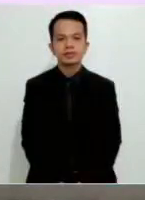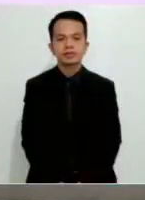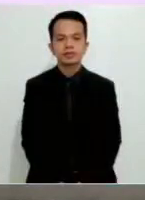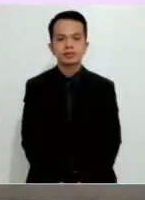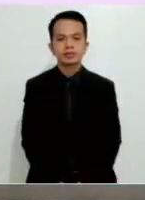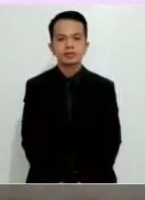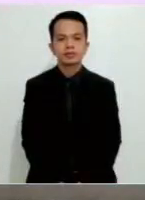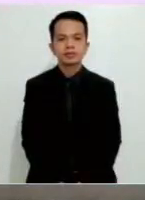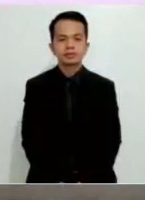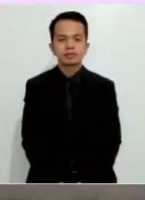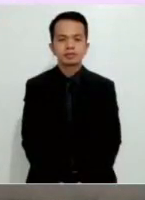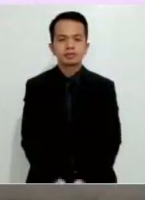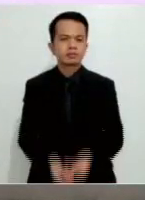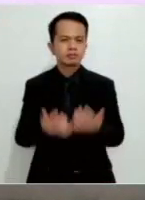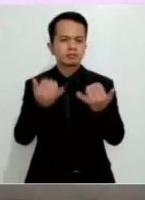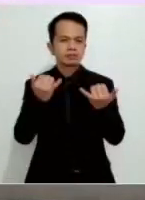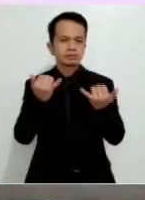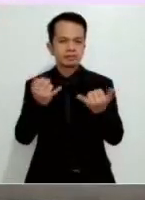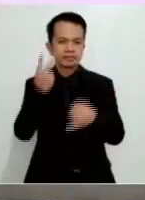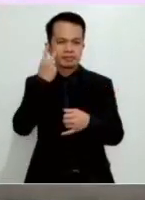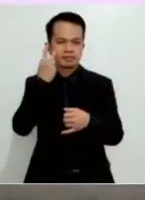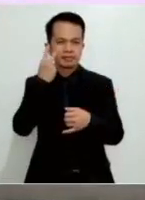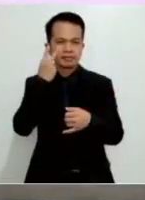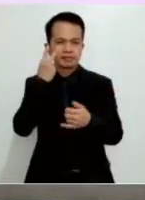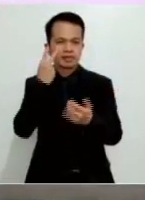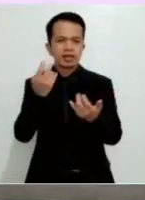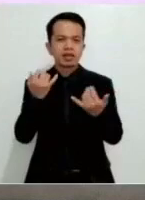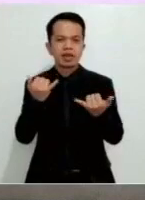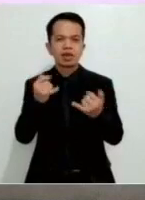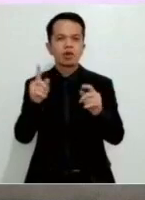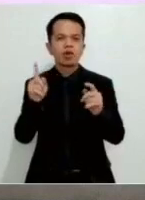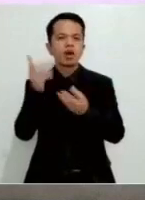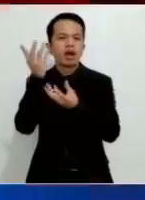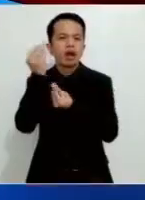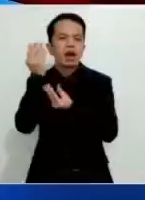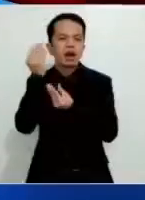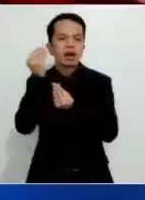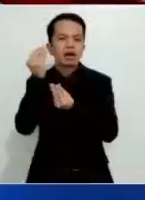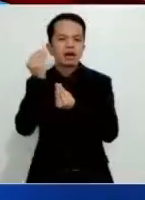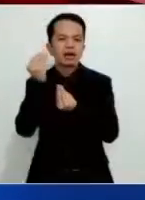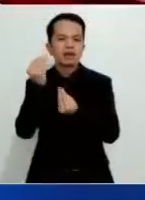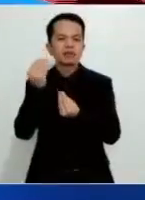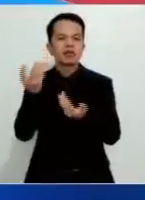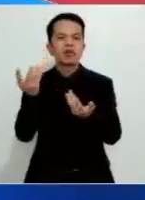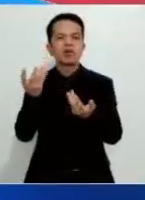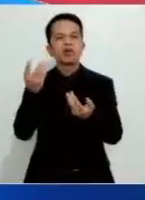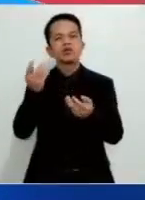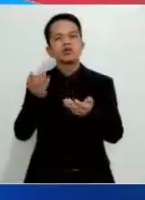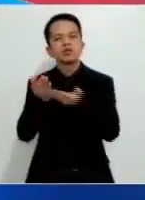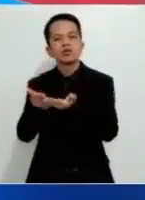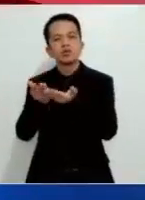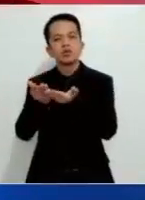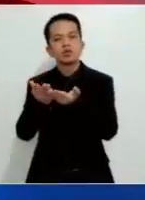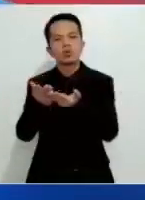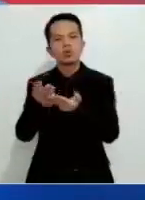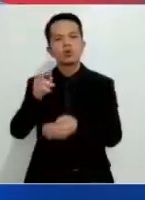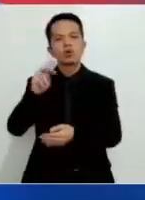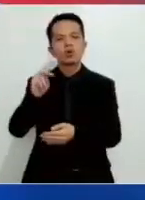Alamin naman natin ang latest sa mga pasaherong stranded sa Manila North Port. At saksi live si Bam Alegre.